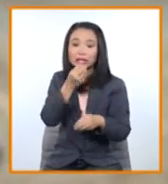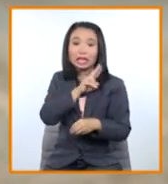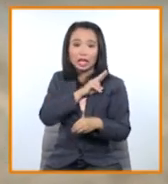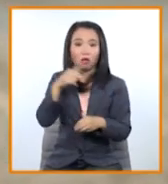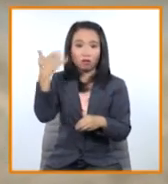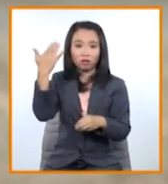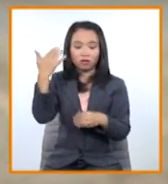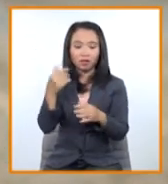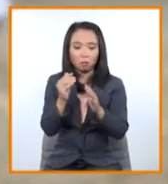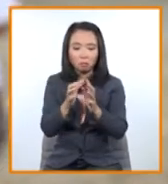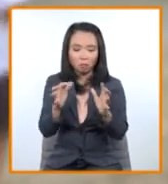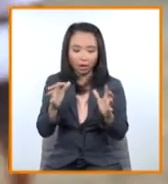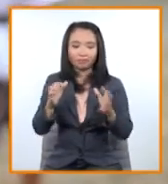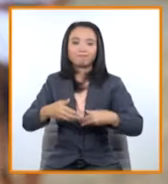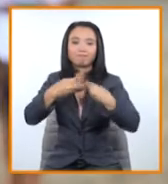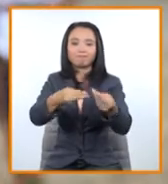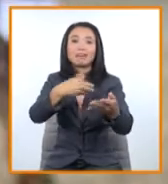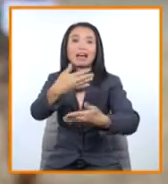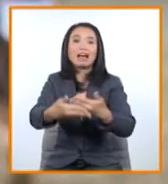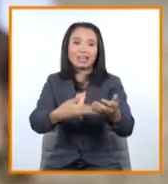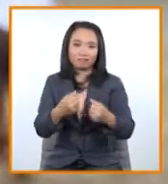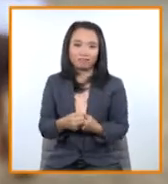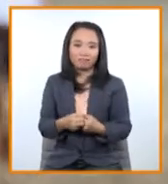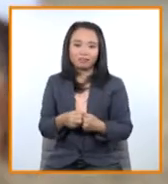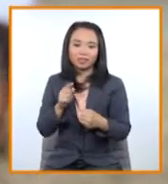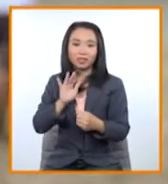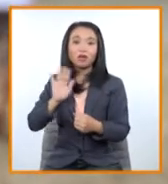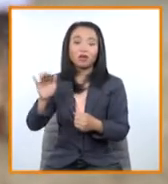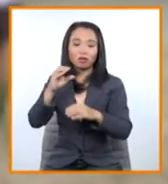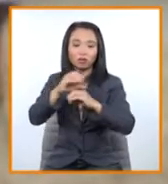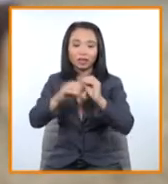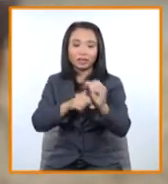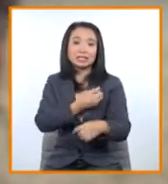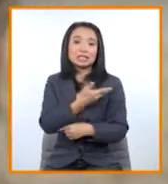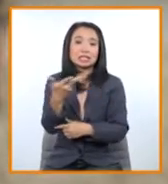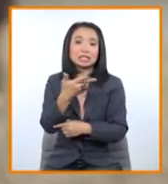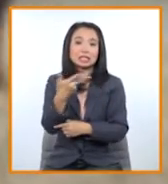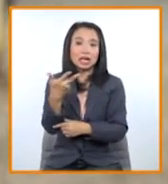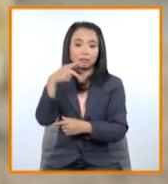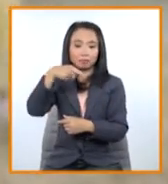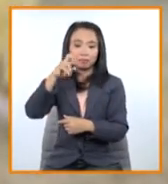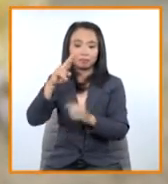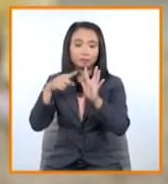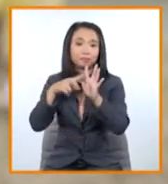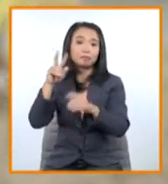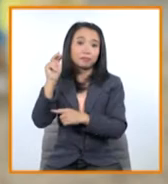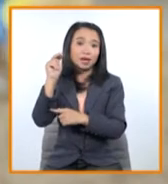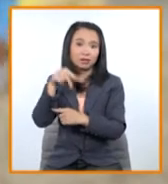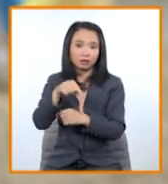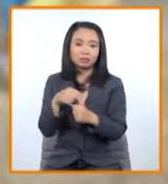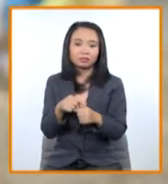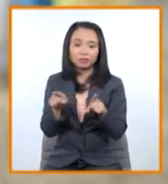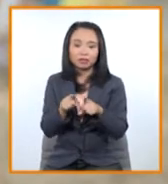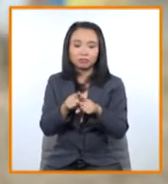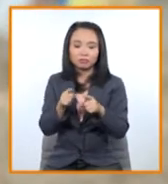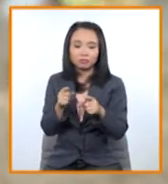เผื่อแผ่แล้วขายนะครับทีนี้โครงการ 3,000 โมเดลเนี่ยเมื่อก็ทำถึงจุดนี้ที่ว่าสามารถขายแล้วเนี่ยไม่มีตลาดโ